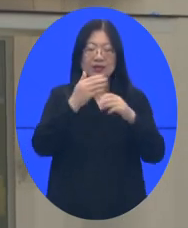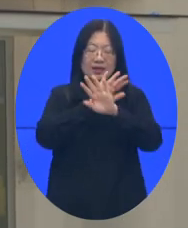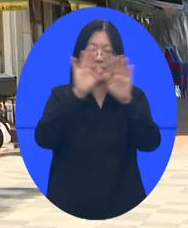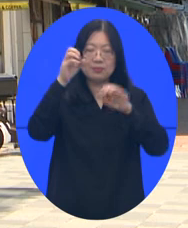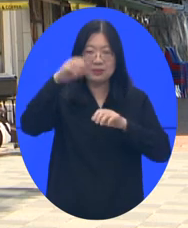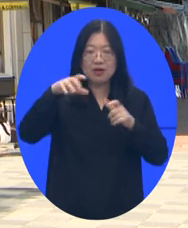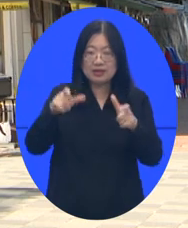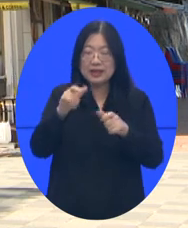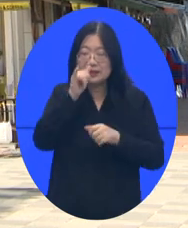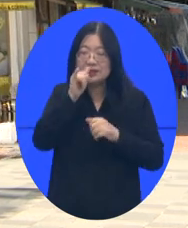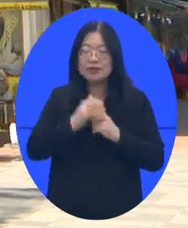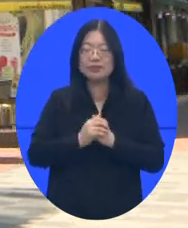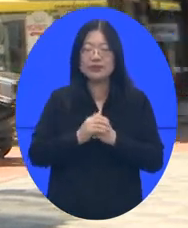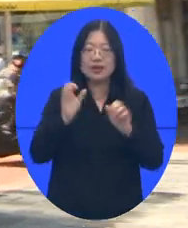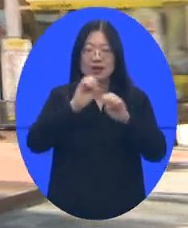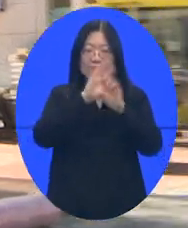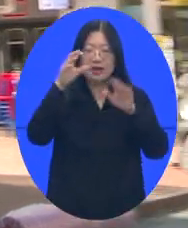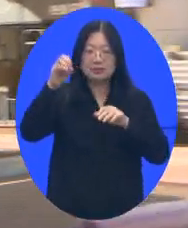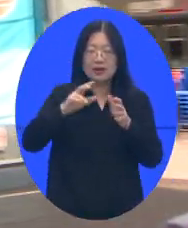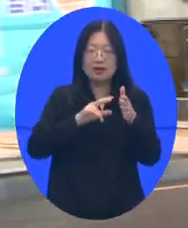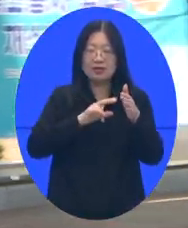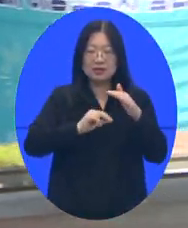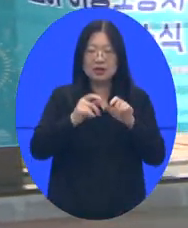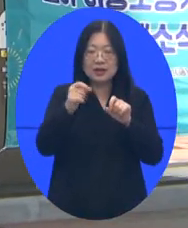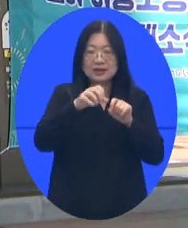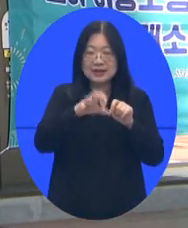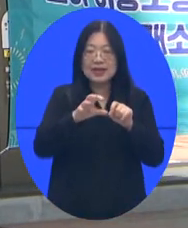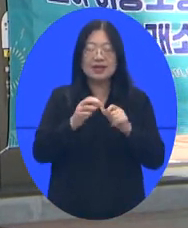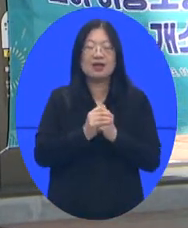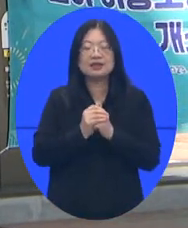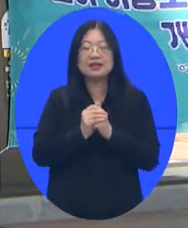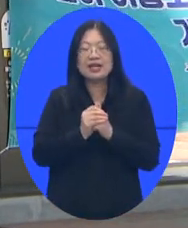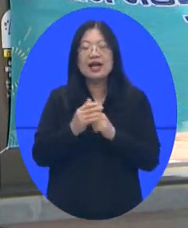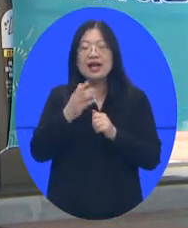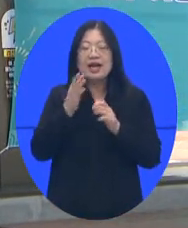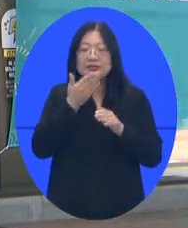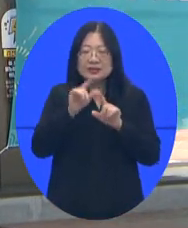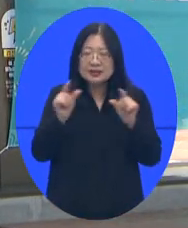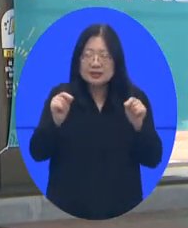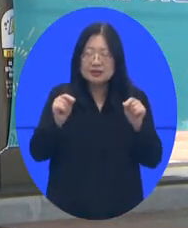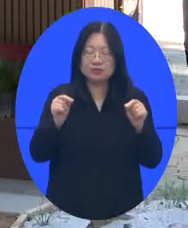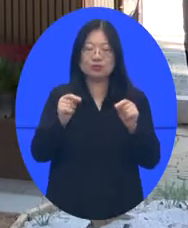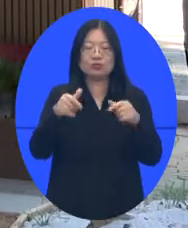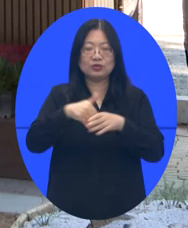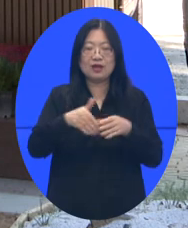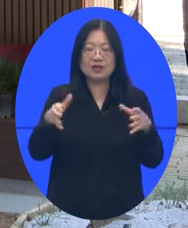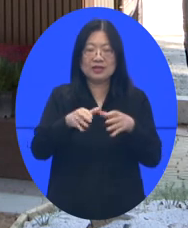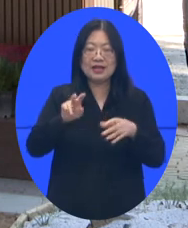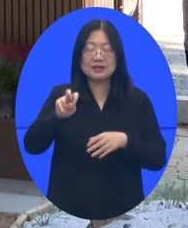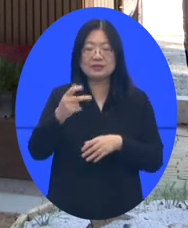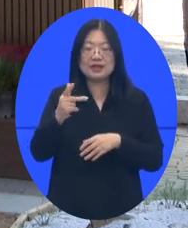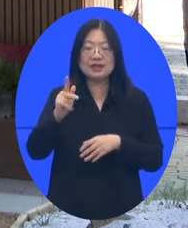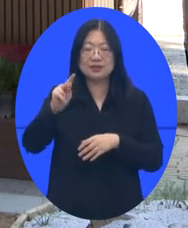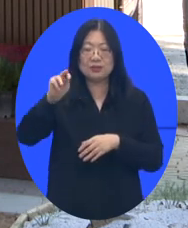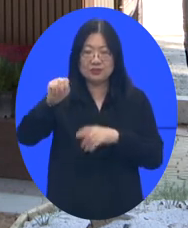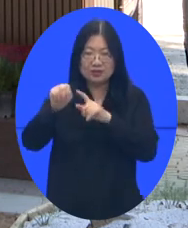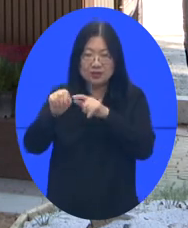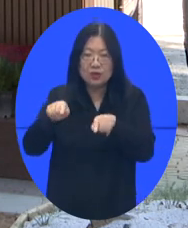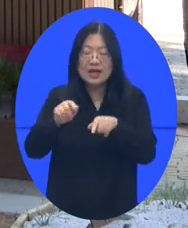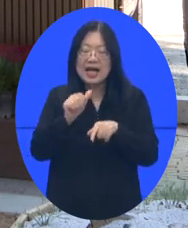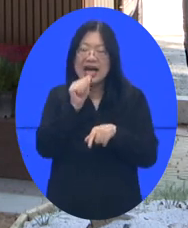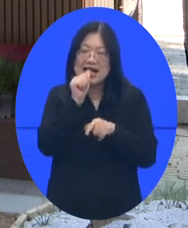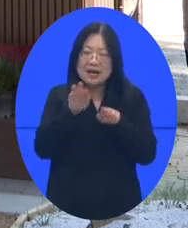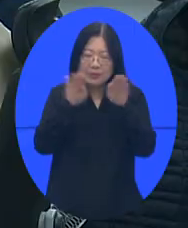개소했습니다 광명 쉼터는 광명역 인근 무위공 음식문화 거리에 27m 면적에 컨테이너 부스형